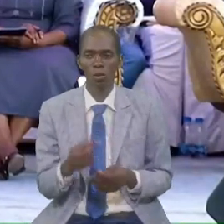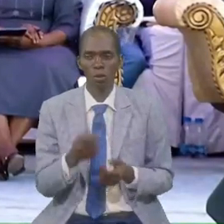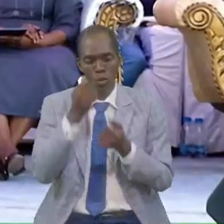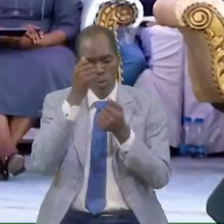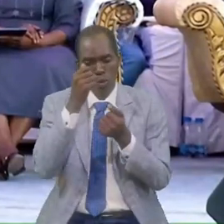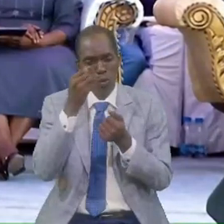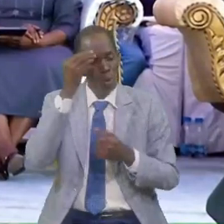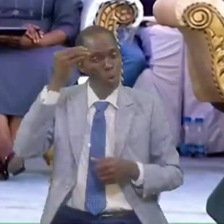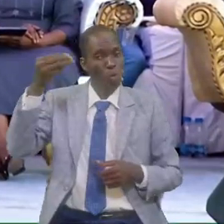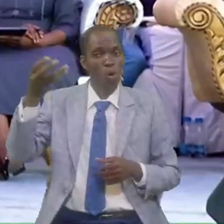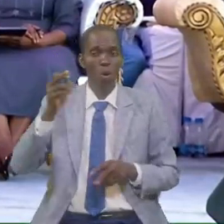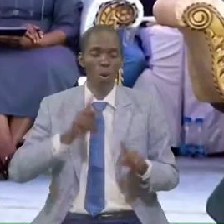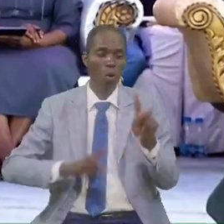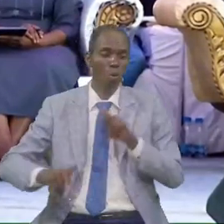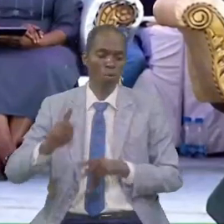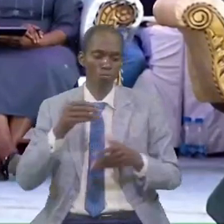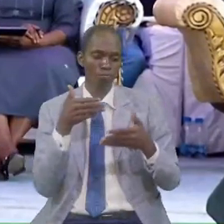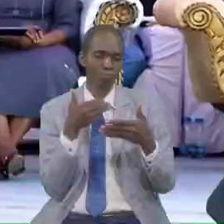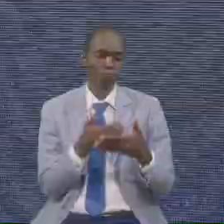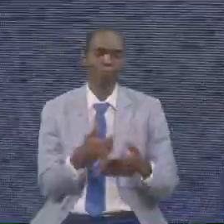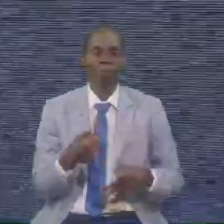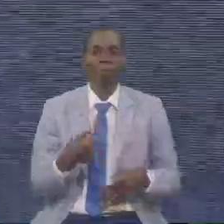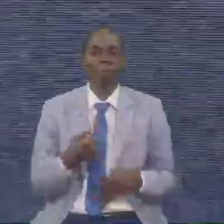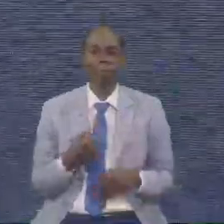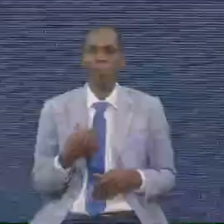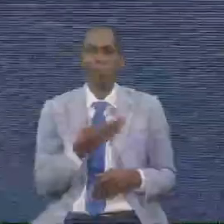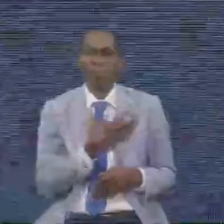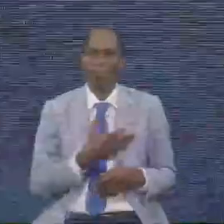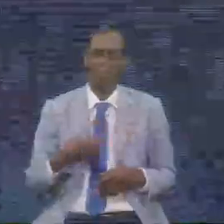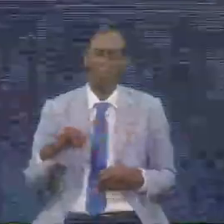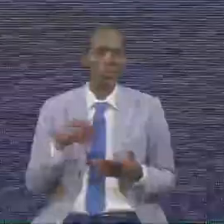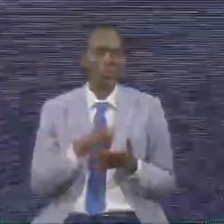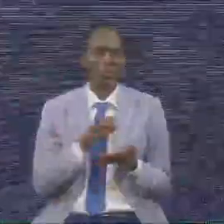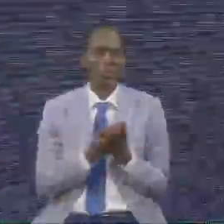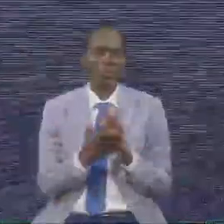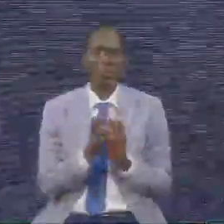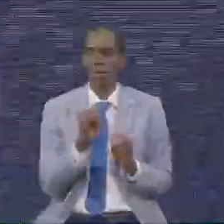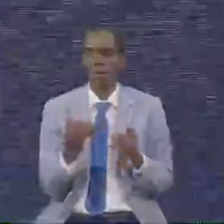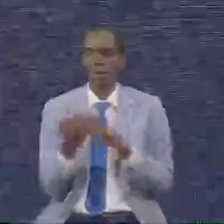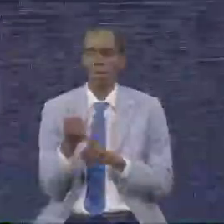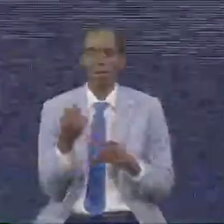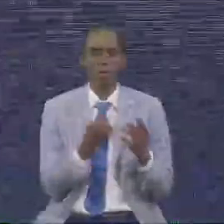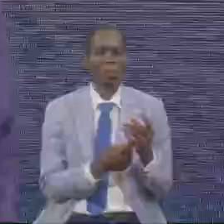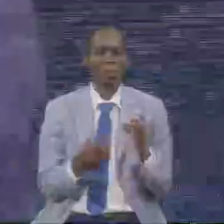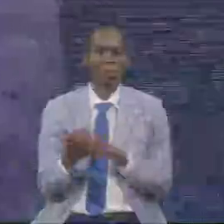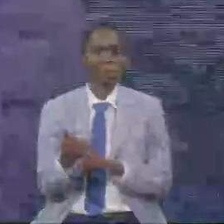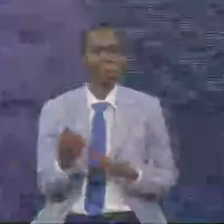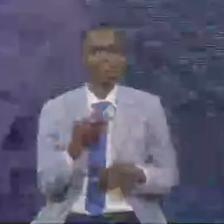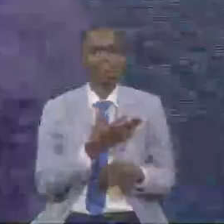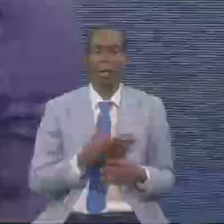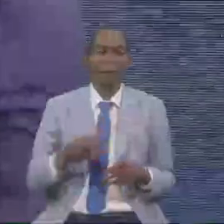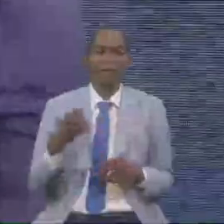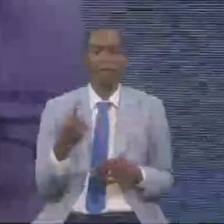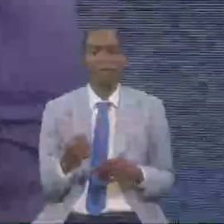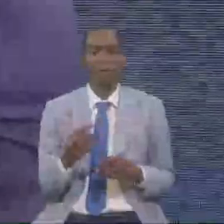C'est la vérité des opinions des gens autour de moi. Et on peut en discuter, on peut débattre. Mais cette vérité